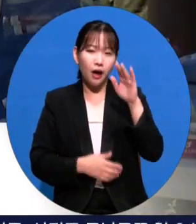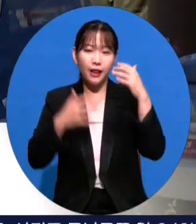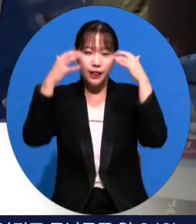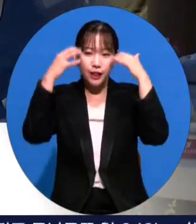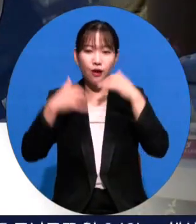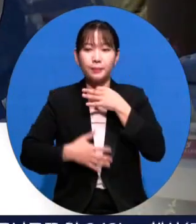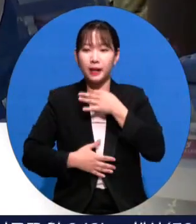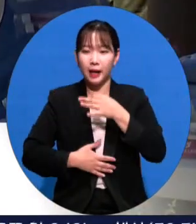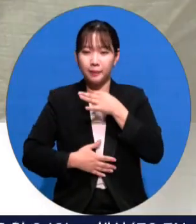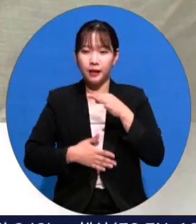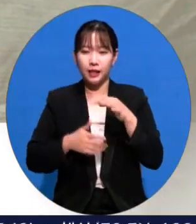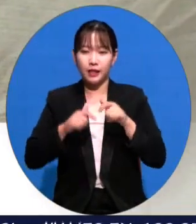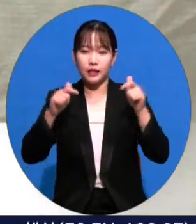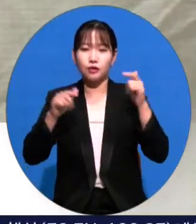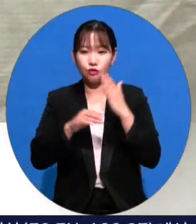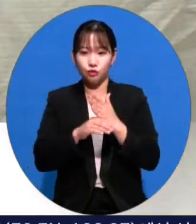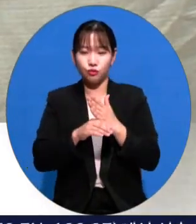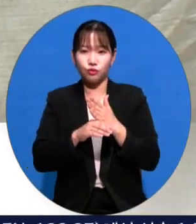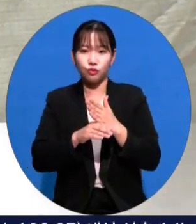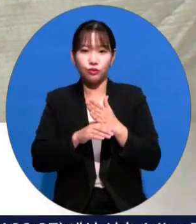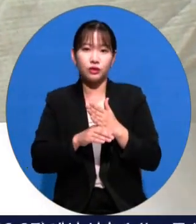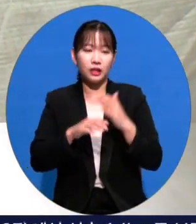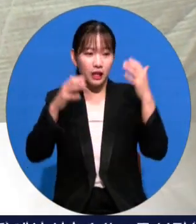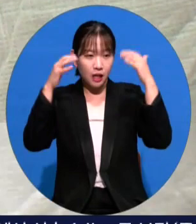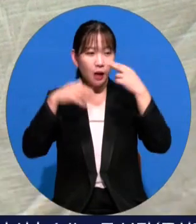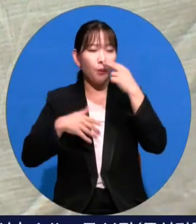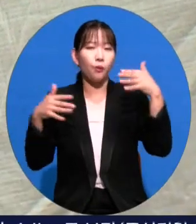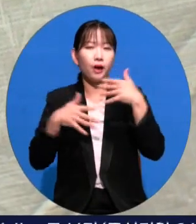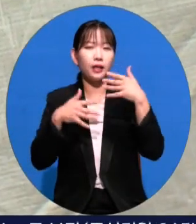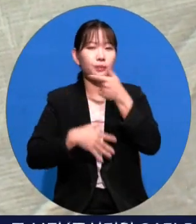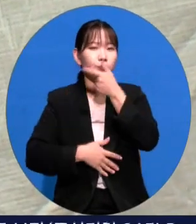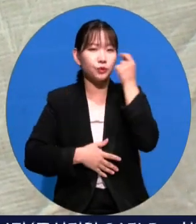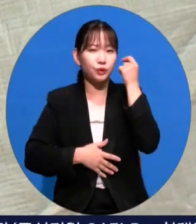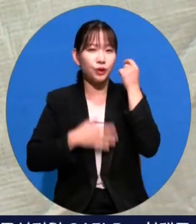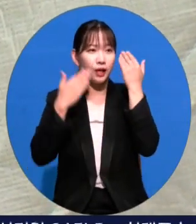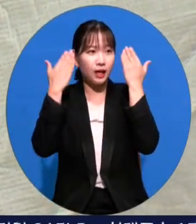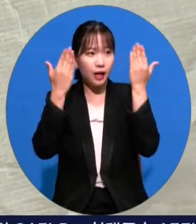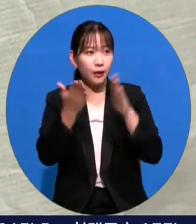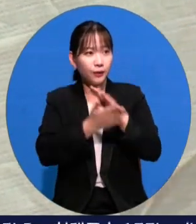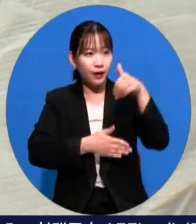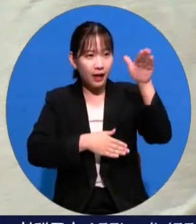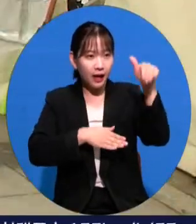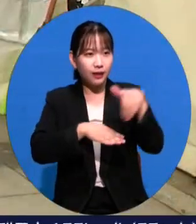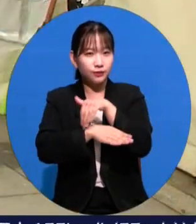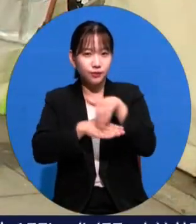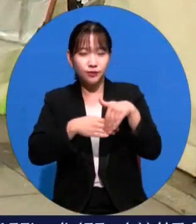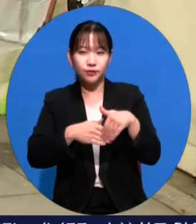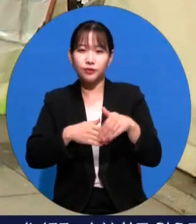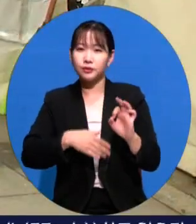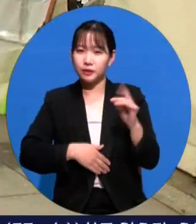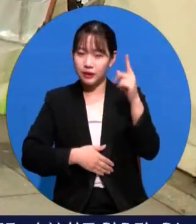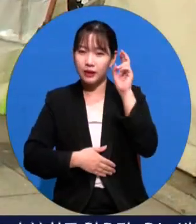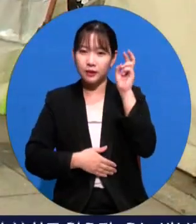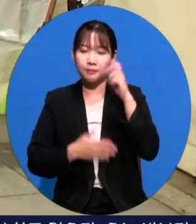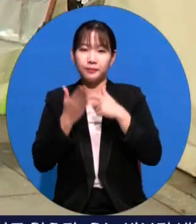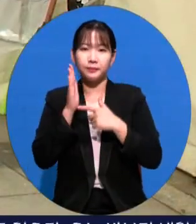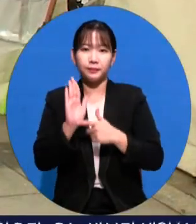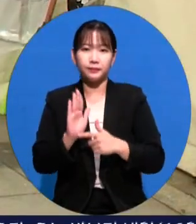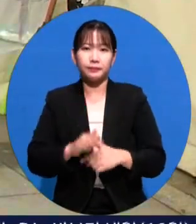감기도 유행하고 있는데 당국은 여름철 환기 부족과 휴가철 이동량 증가 등의 영향으로